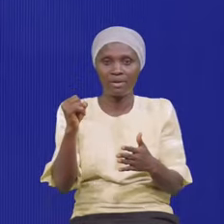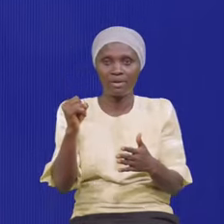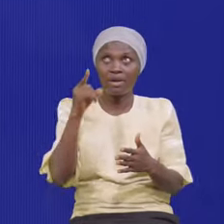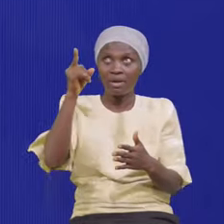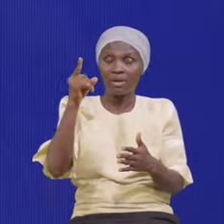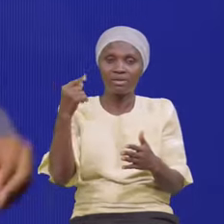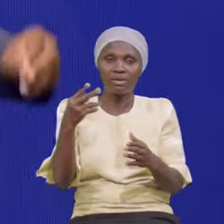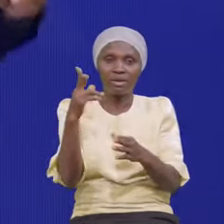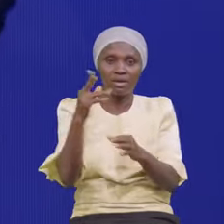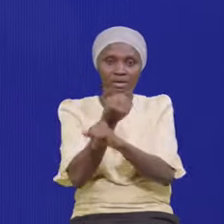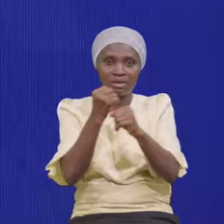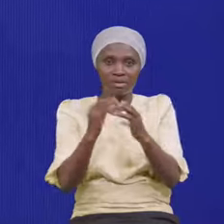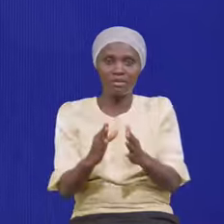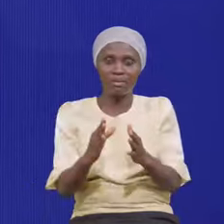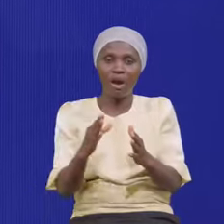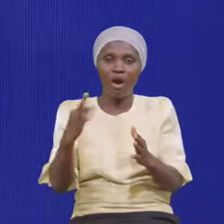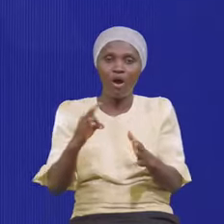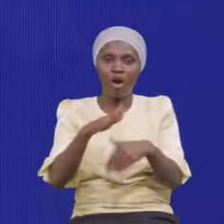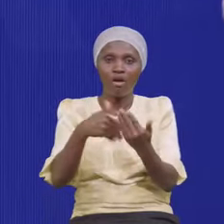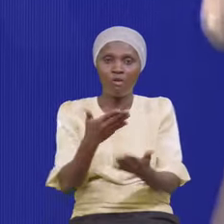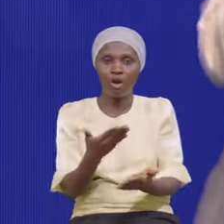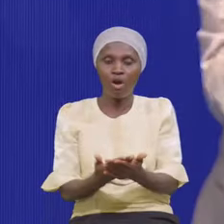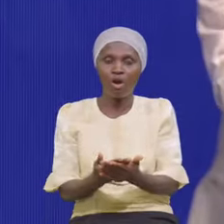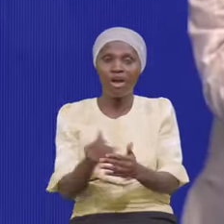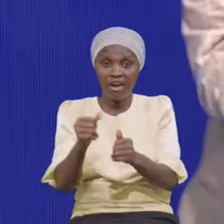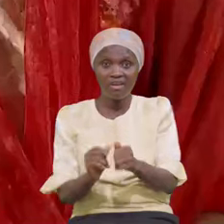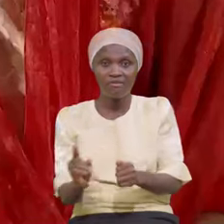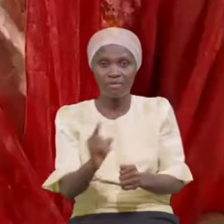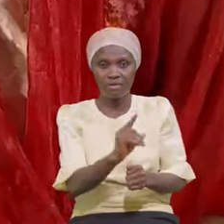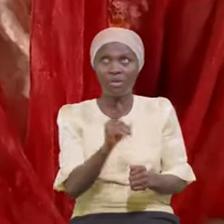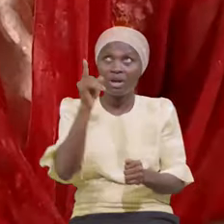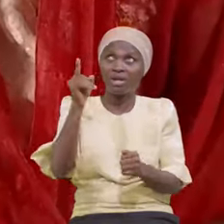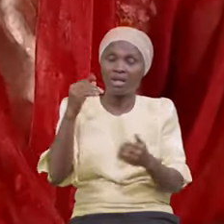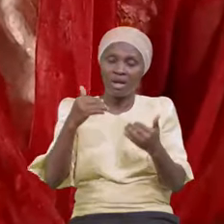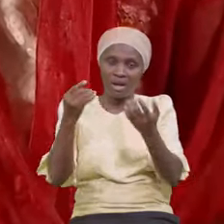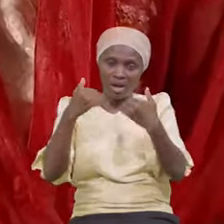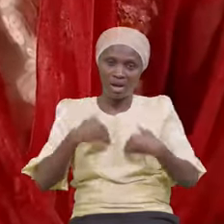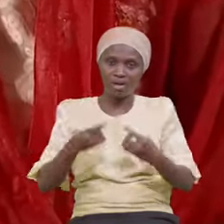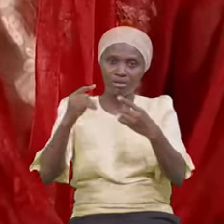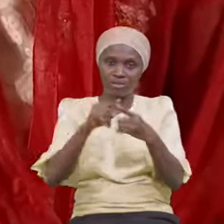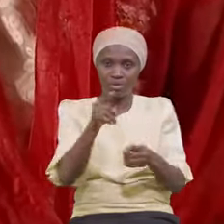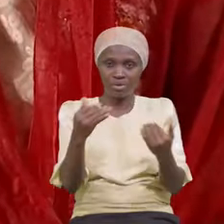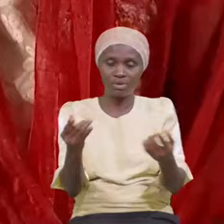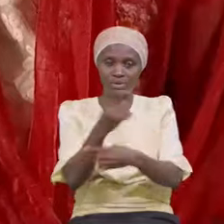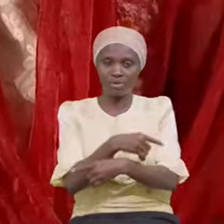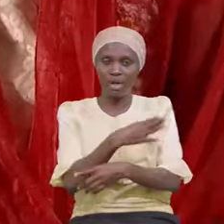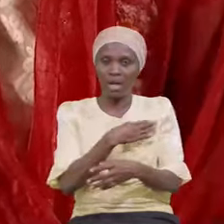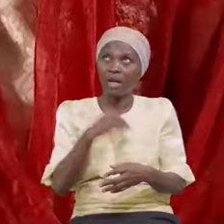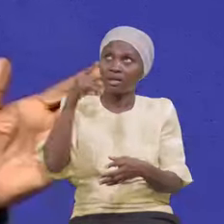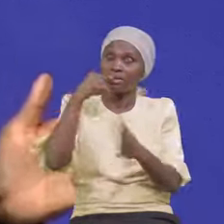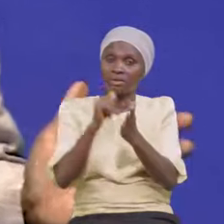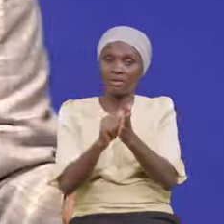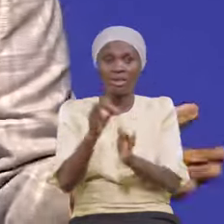of all men. సర్వలోక మానవాళి విమోచకుడు. He is the one that comes for you today. ఆయన ఈ రోజు మీ చెంతకు వస్తున్నాడు. And he says, if you